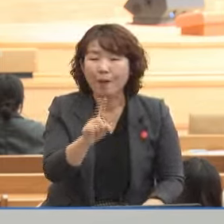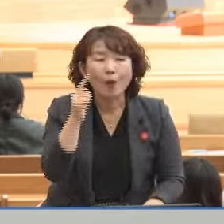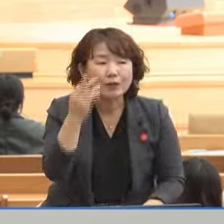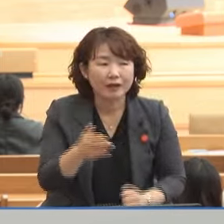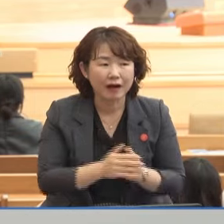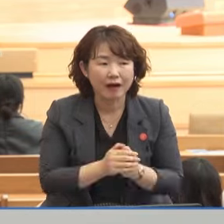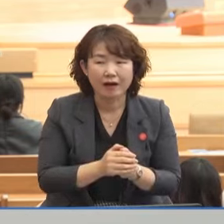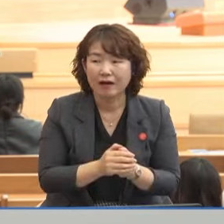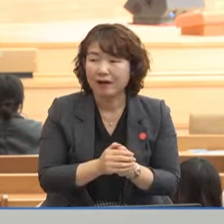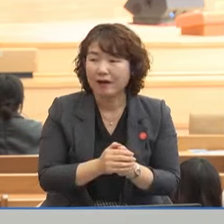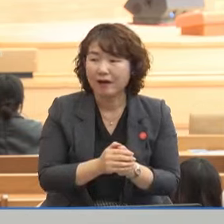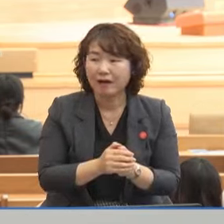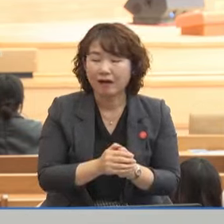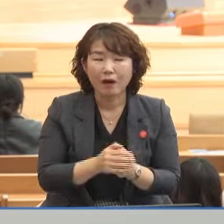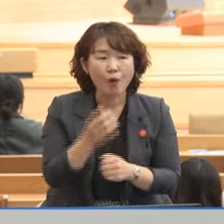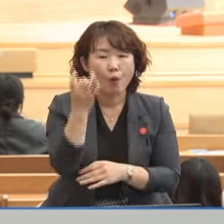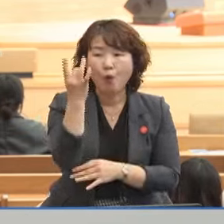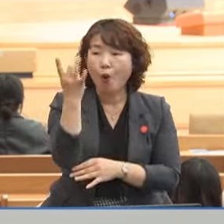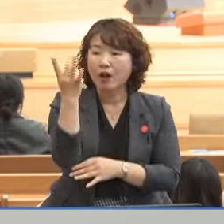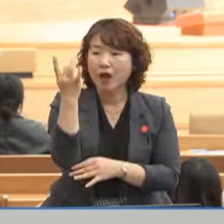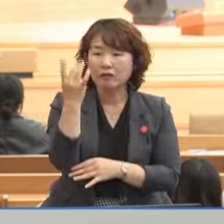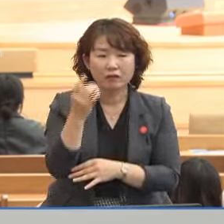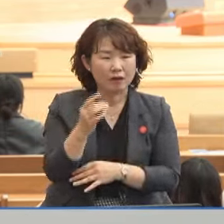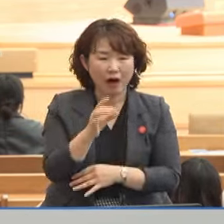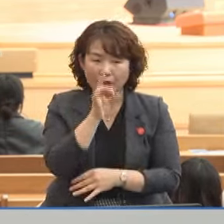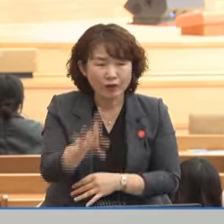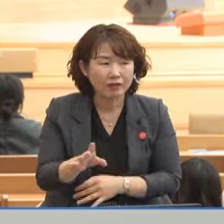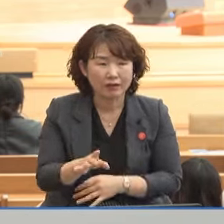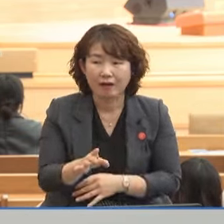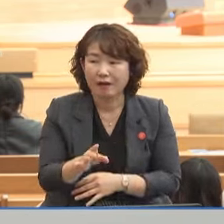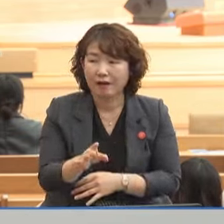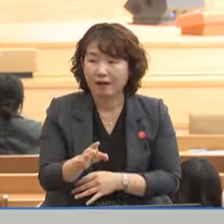예, 안 됐다라고 말해야 정답이에요.